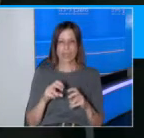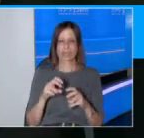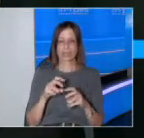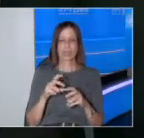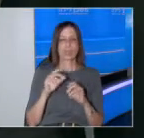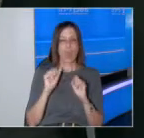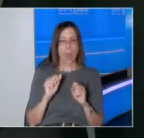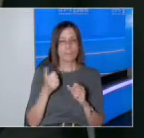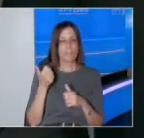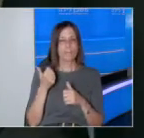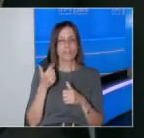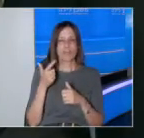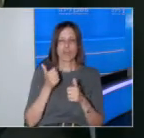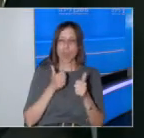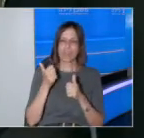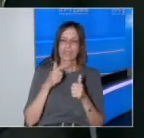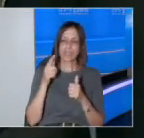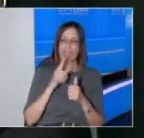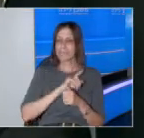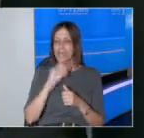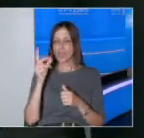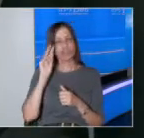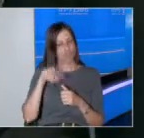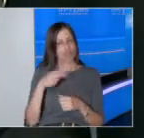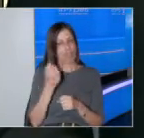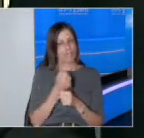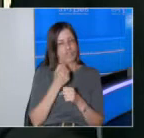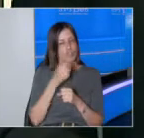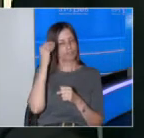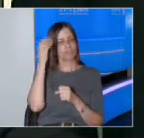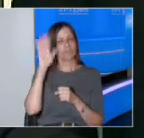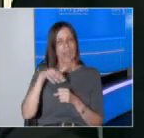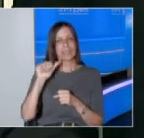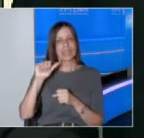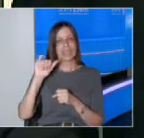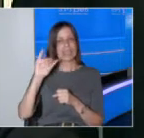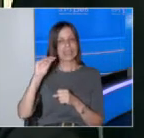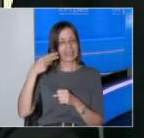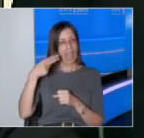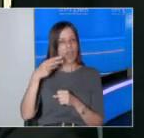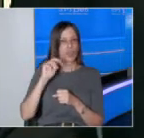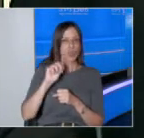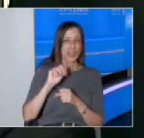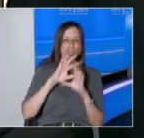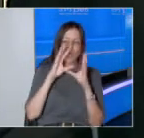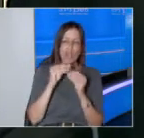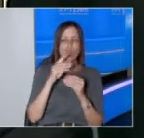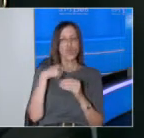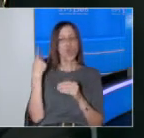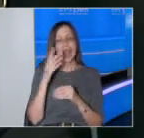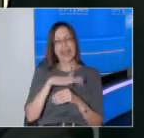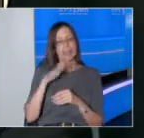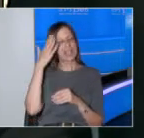המיליון. יש בהחלט עבודה כדי להנציח גם את עידה נודל, שכולנו, כל הילדים, יכירו גם